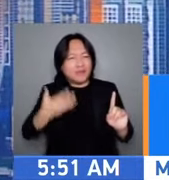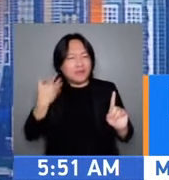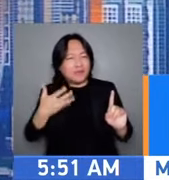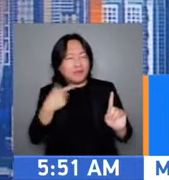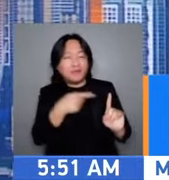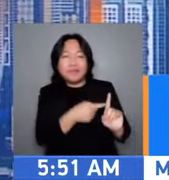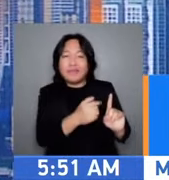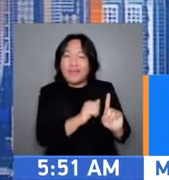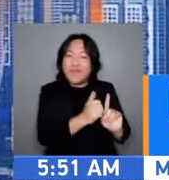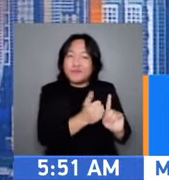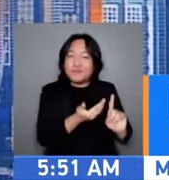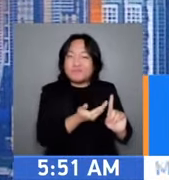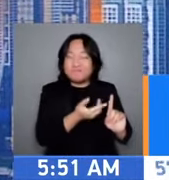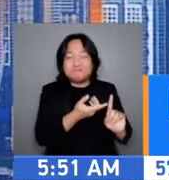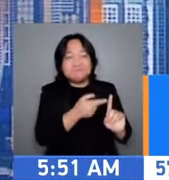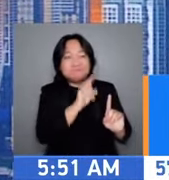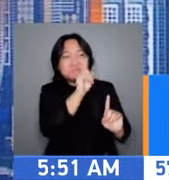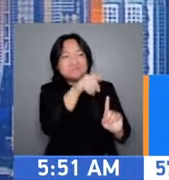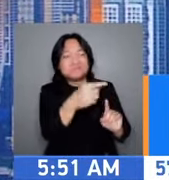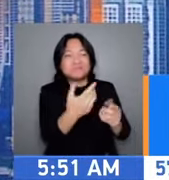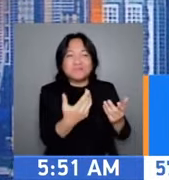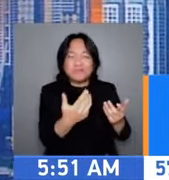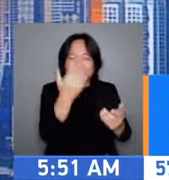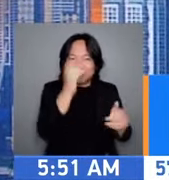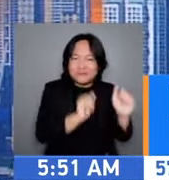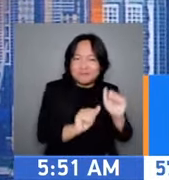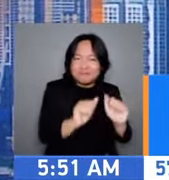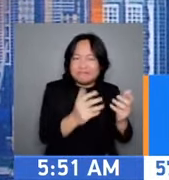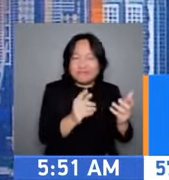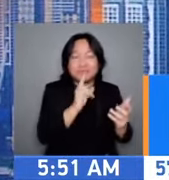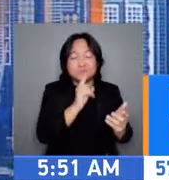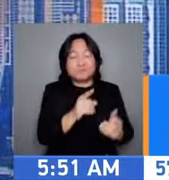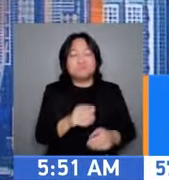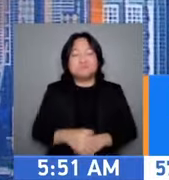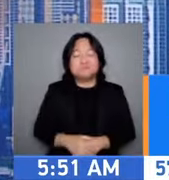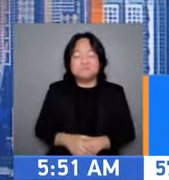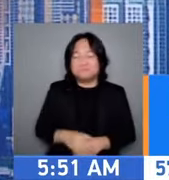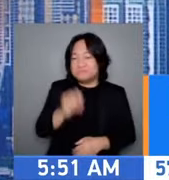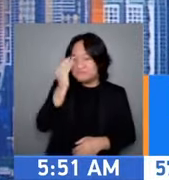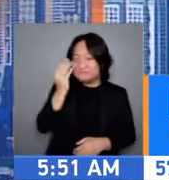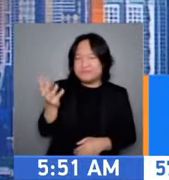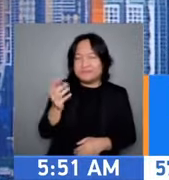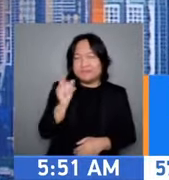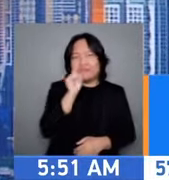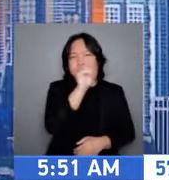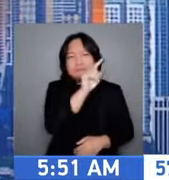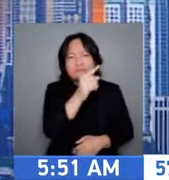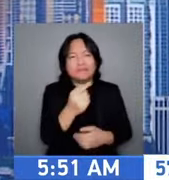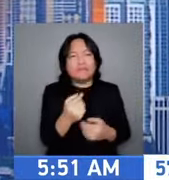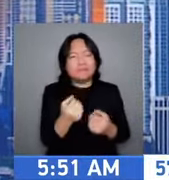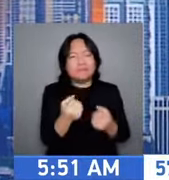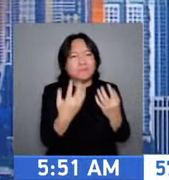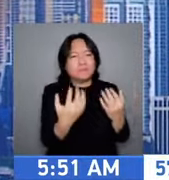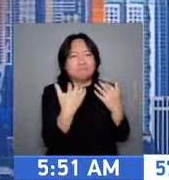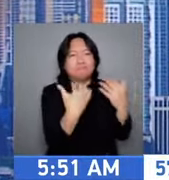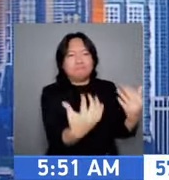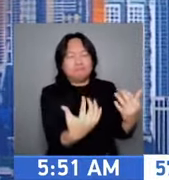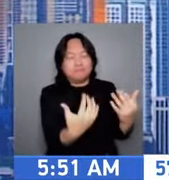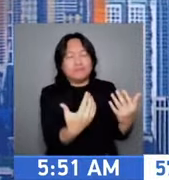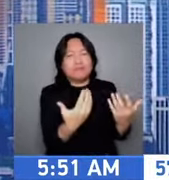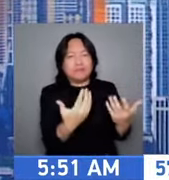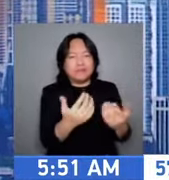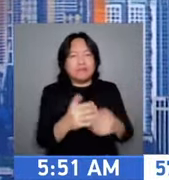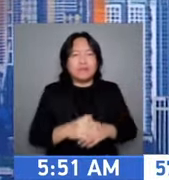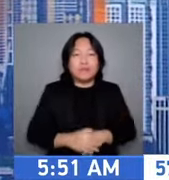great lahat ng mga ating mga kababayan, mga kapuso na nanood doon sa mga concerts nila. Pero ngayon po, kahapon lang, nagbabaha na po ang Dubai. So, prayers to all